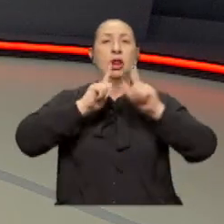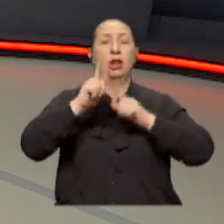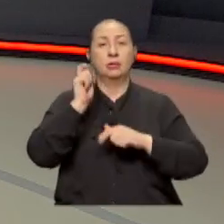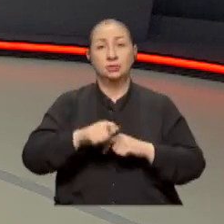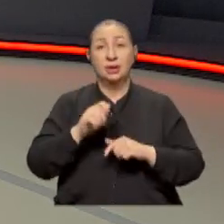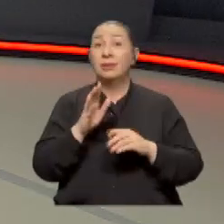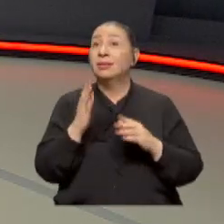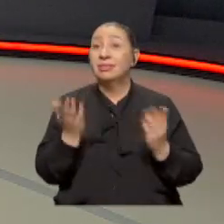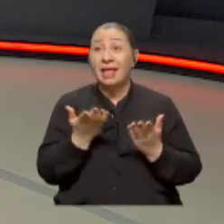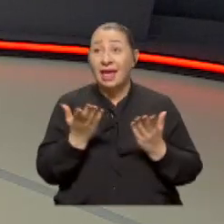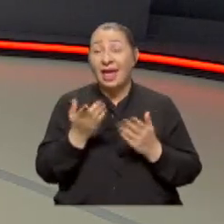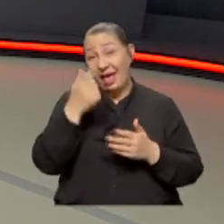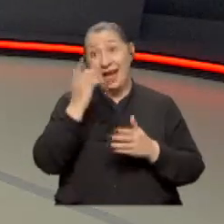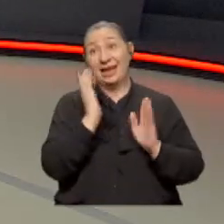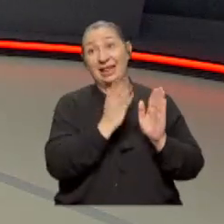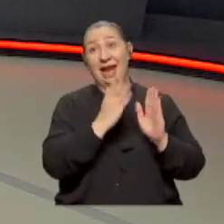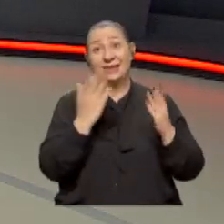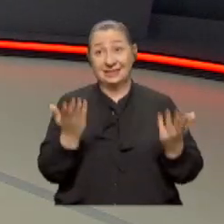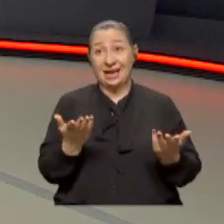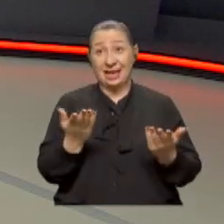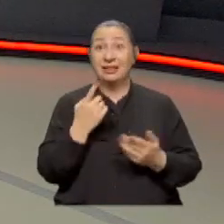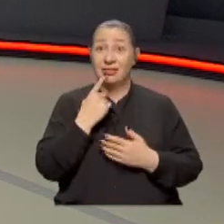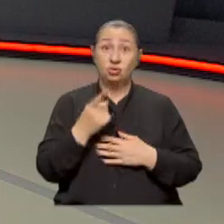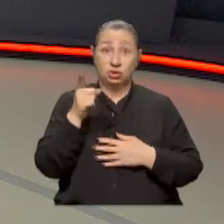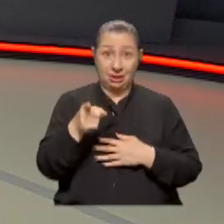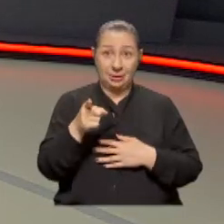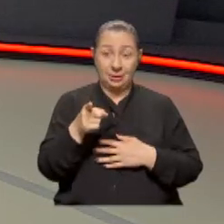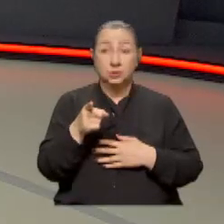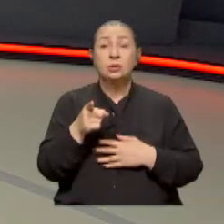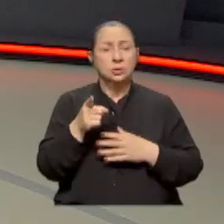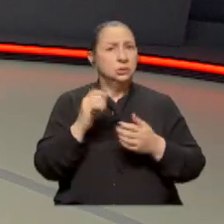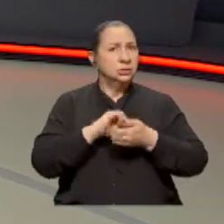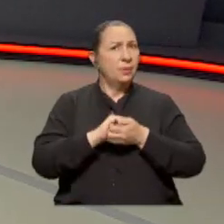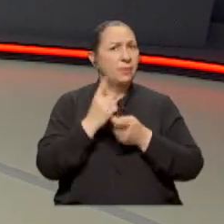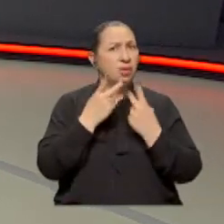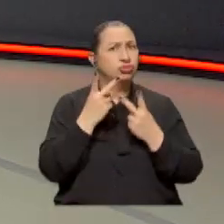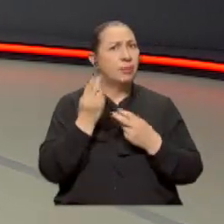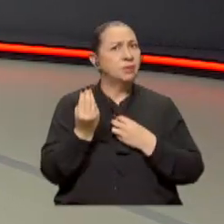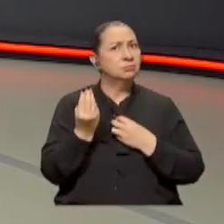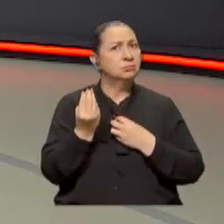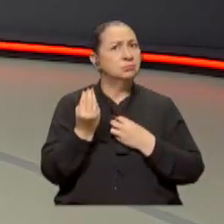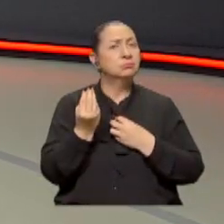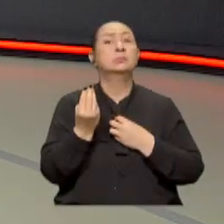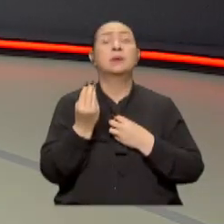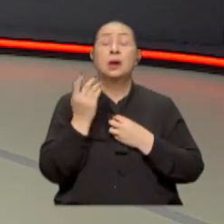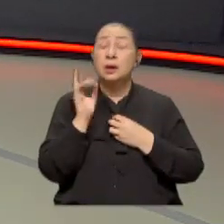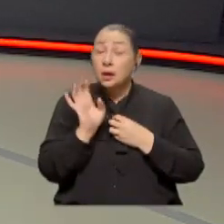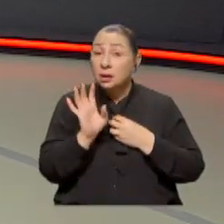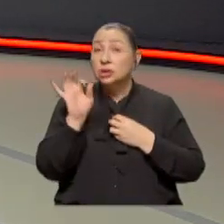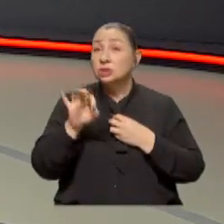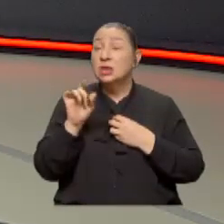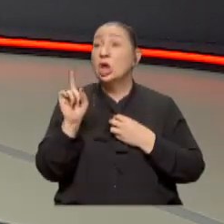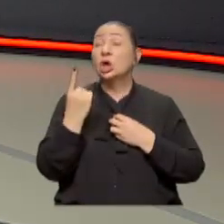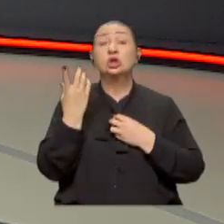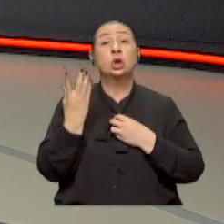Neye? Eğer giderlerse demişti. Samimi bir açıklamaydı. Şimdi